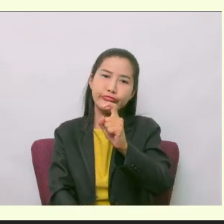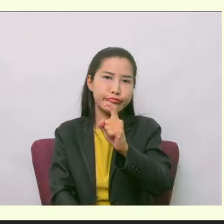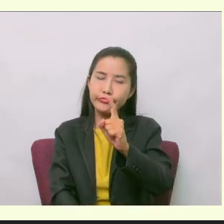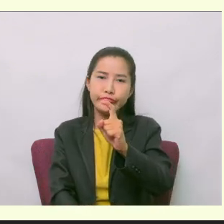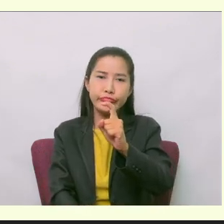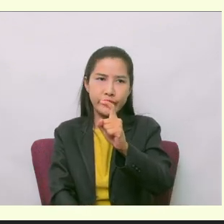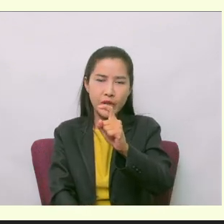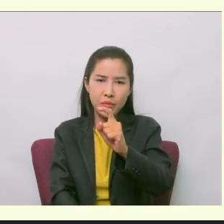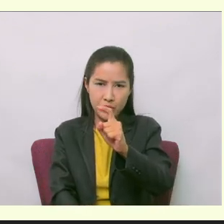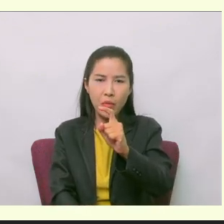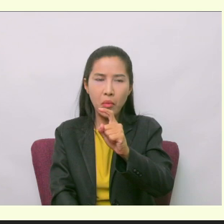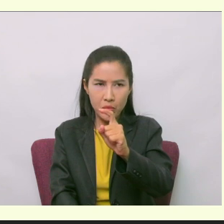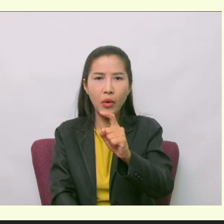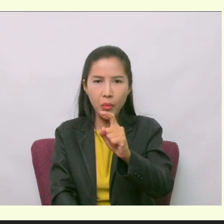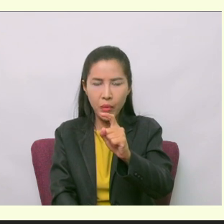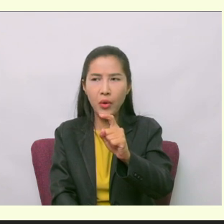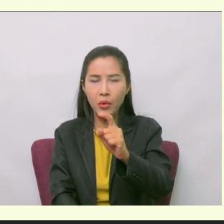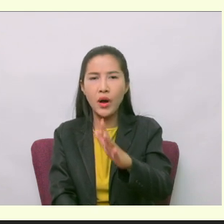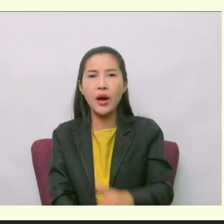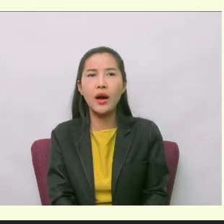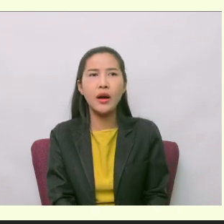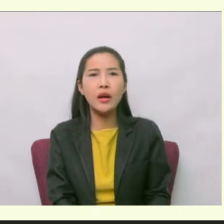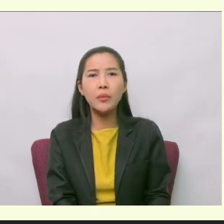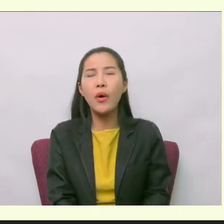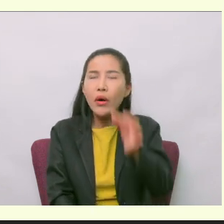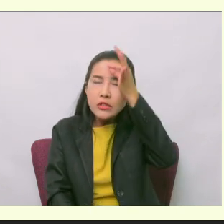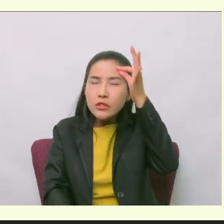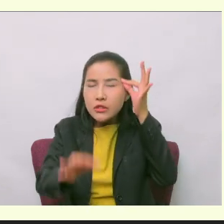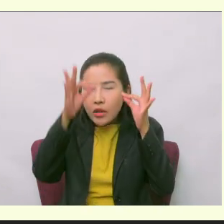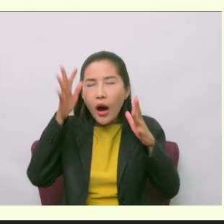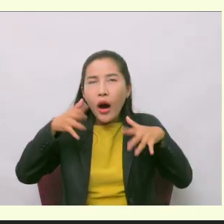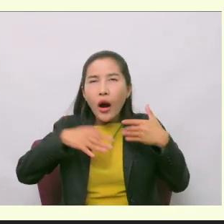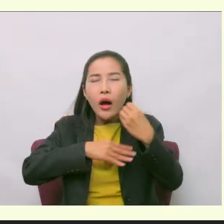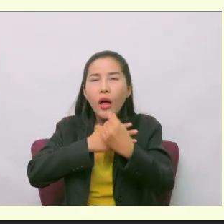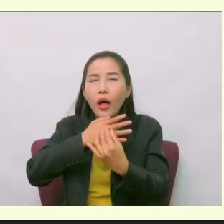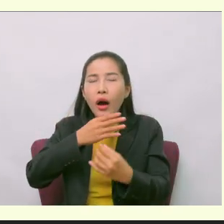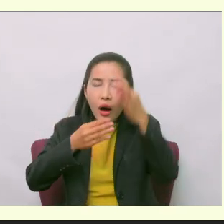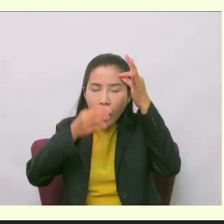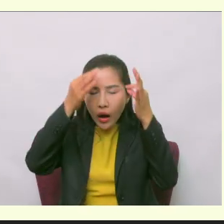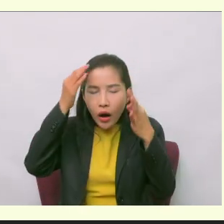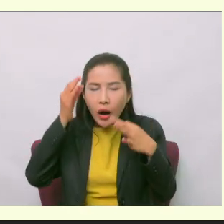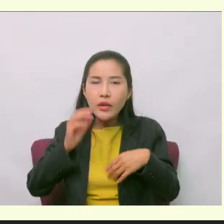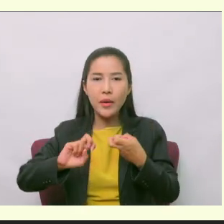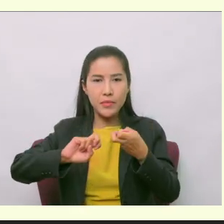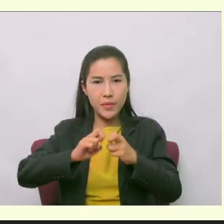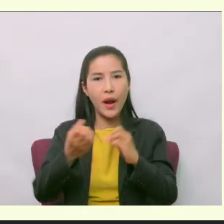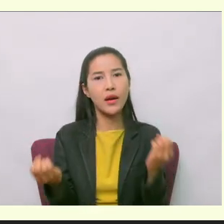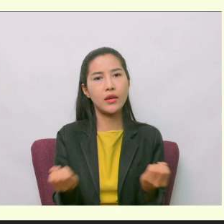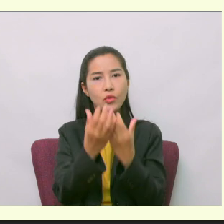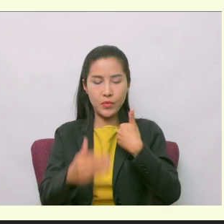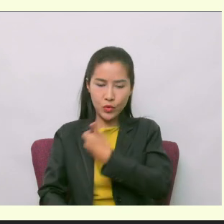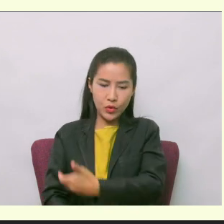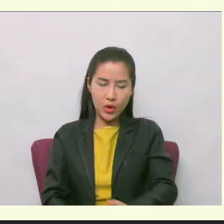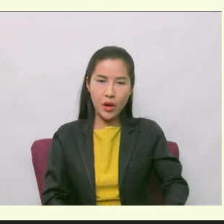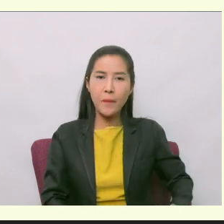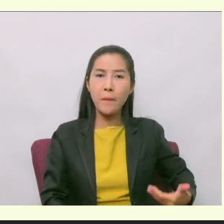ในร่างกายนะคะสูญเสียนะคะมันก็จะทำให้มีปัญหาเรื่องสุขภาพตามมาได้เช่นกันนะคะต่อไปนะคะในเรื่อง